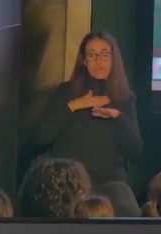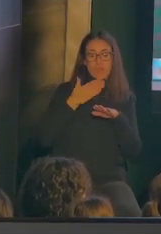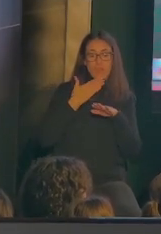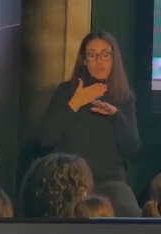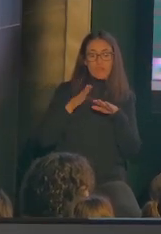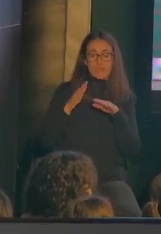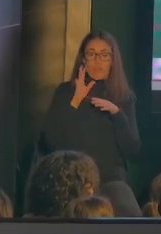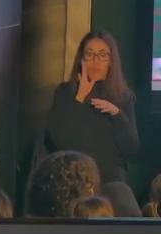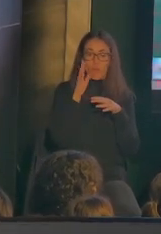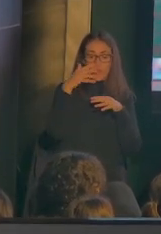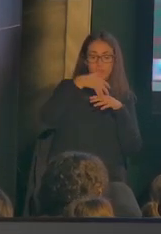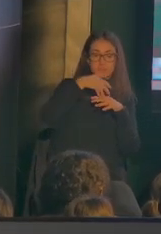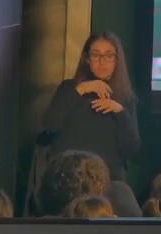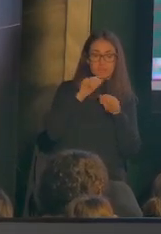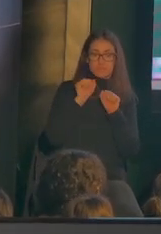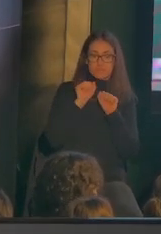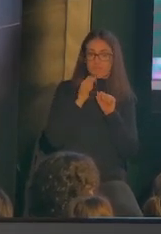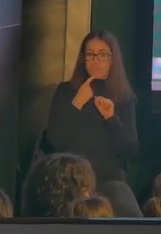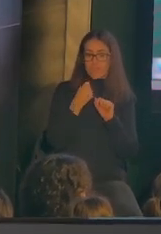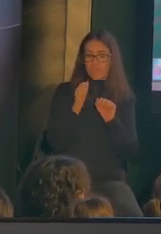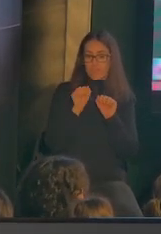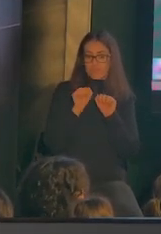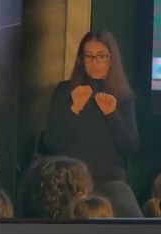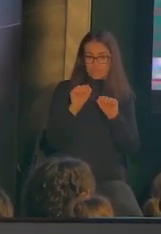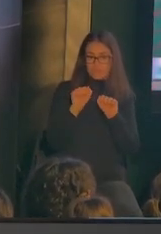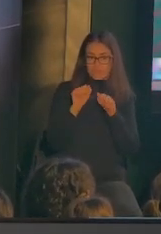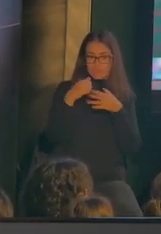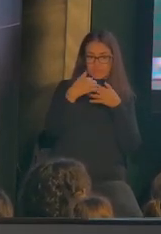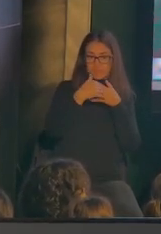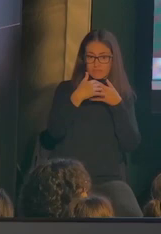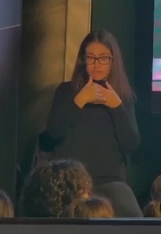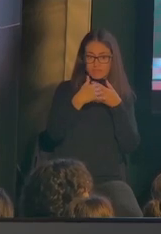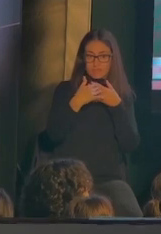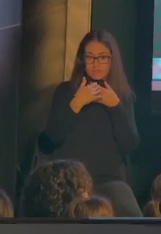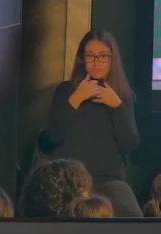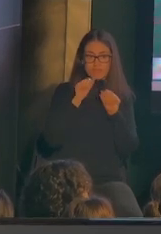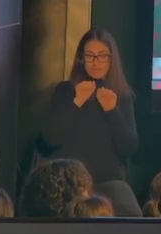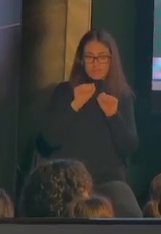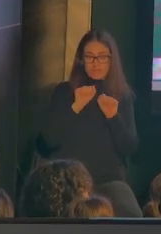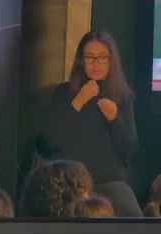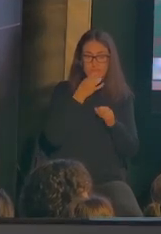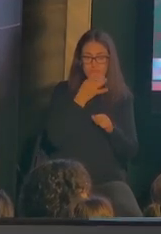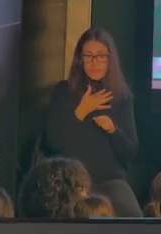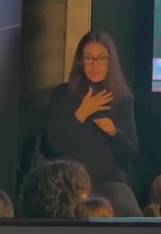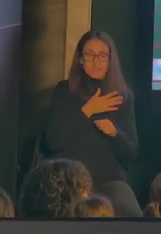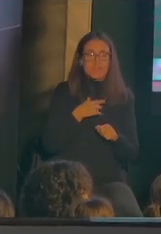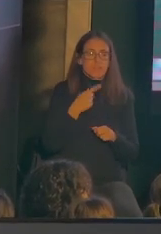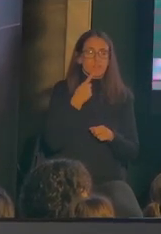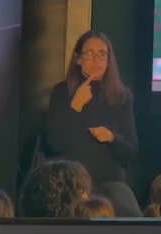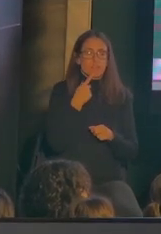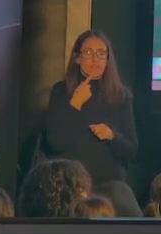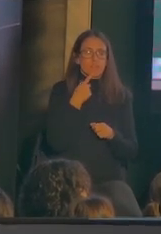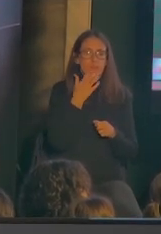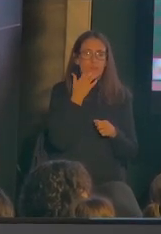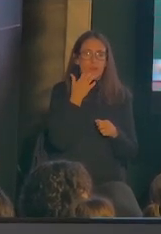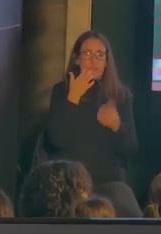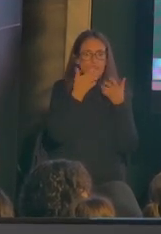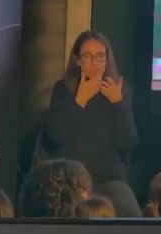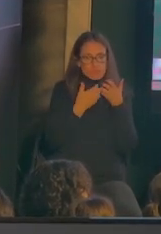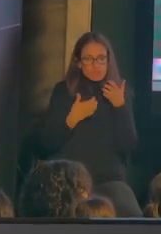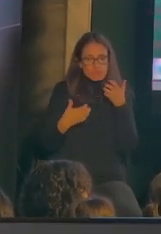traspassi l'aigua amb la capa de greix cap a dins, perquè es repelarà. Vale? Sí que s'ha de dir que a la llarga,